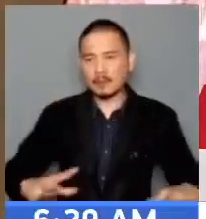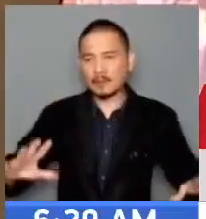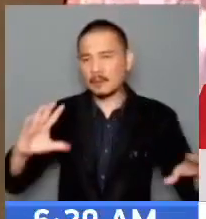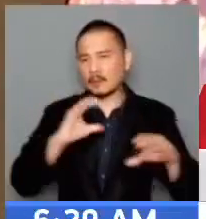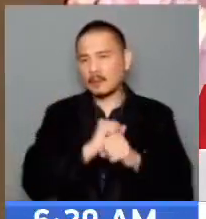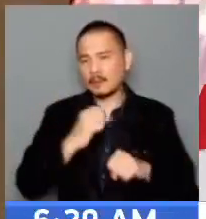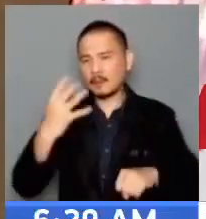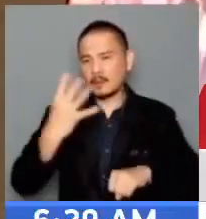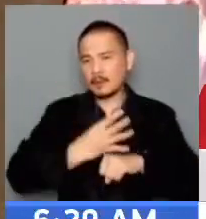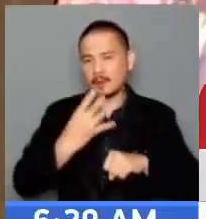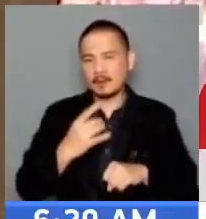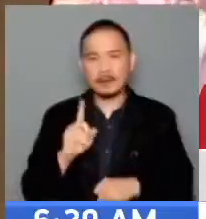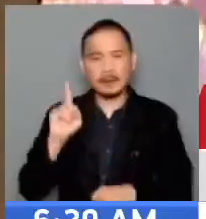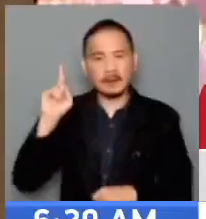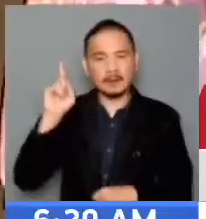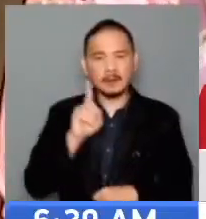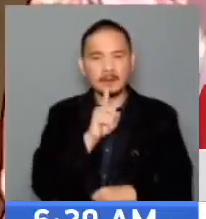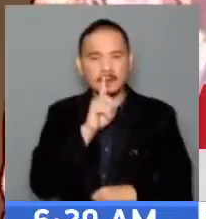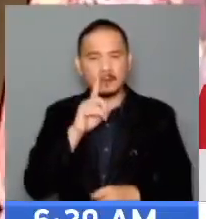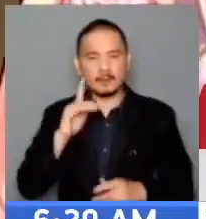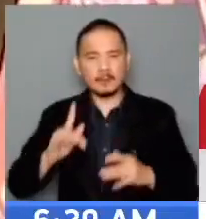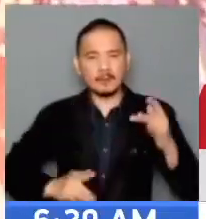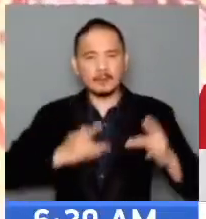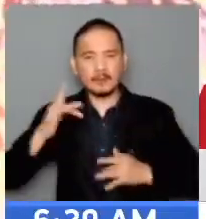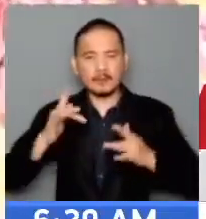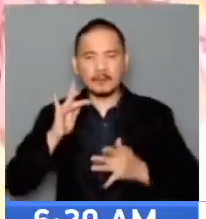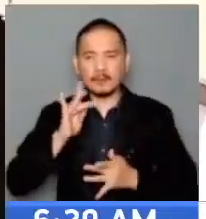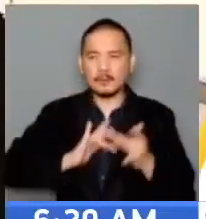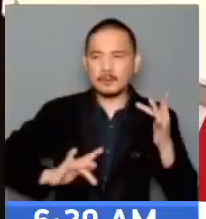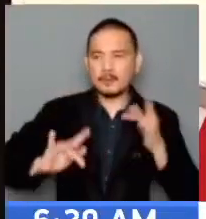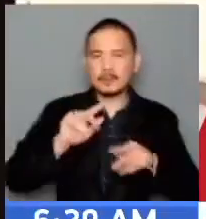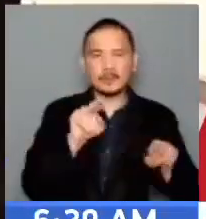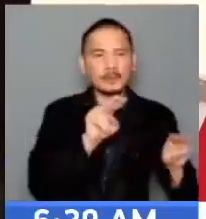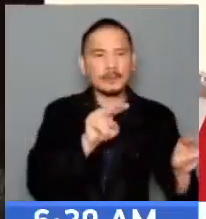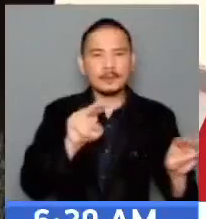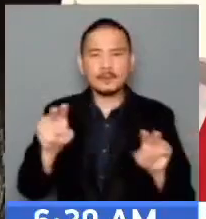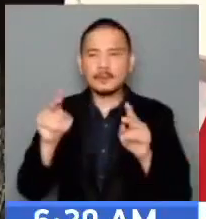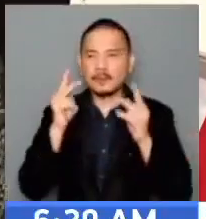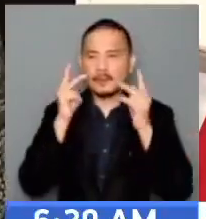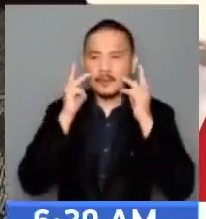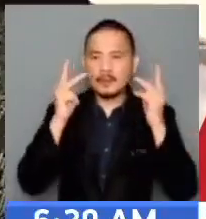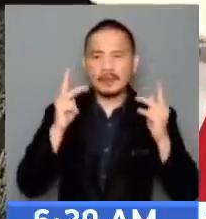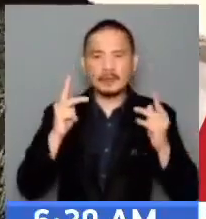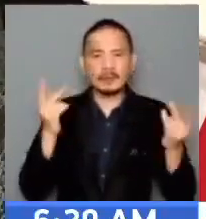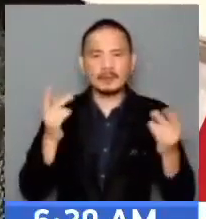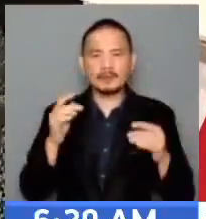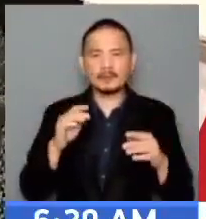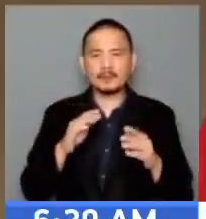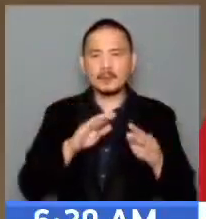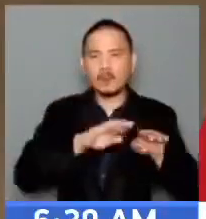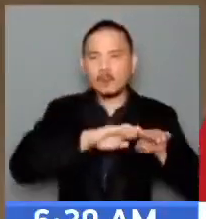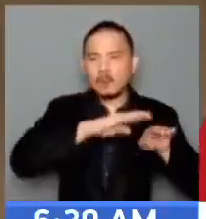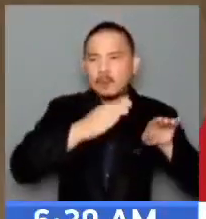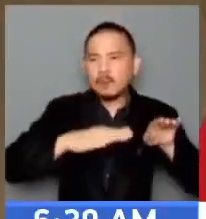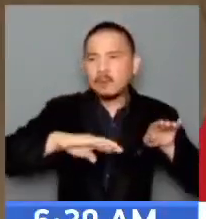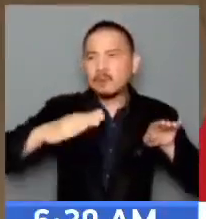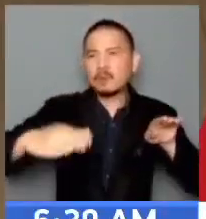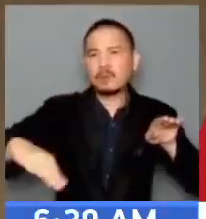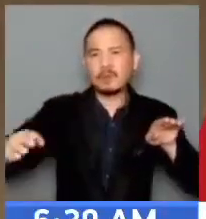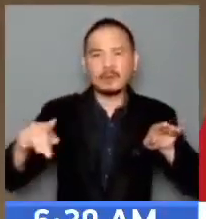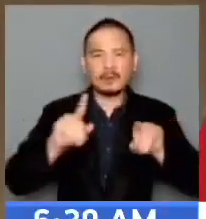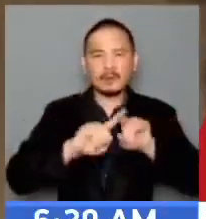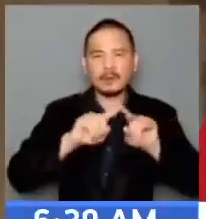mamasyal, punta sa makita yung mga chocolate hills. Excited na rin si Gemma, kanyang pamilya at mga